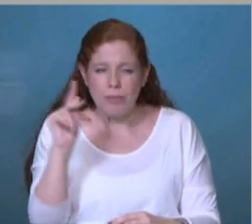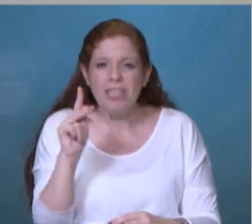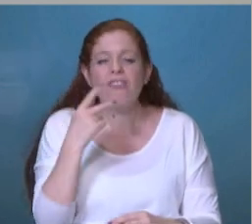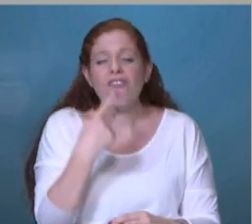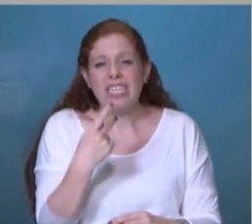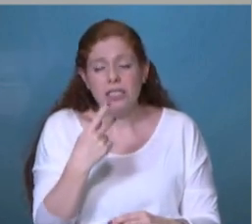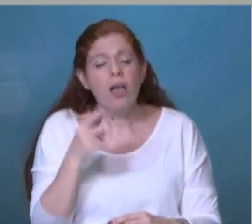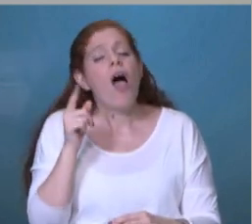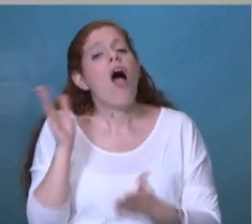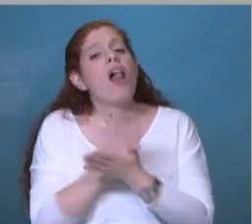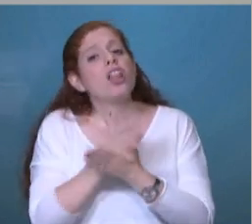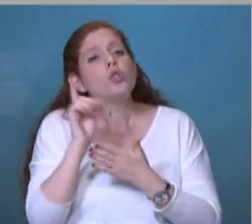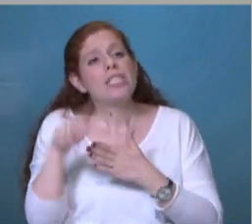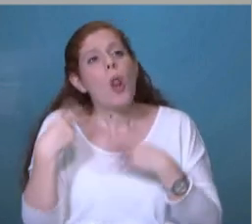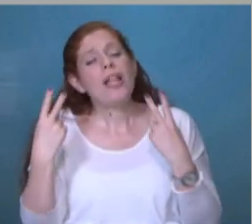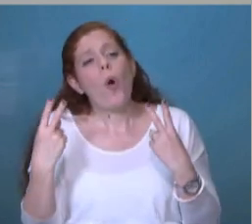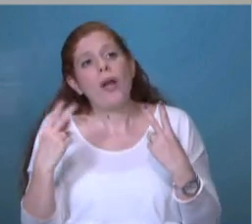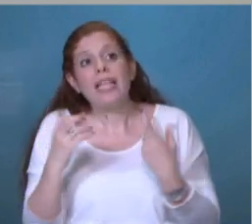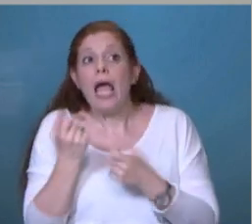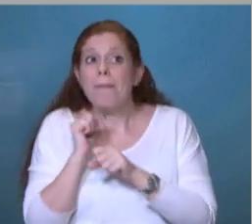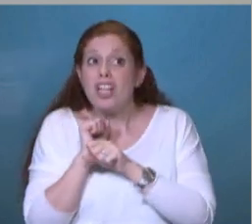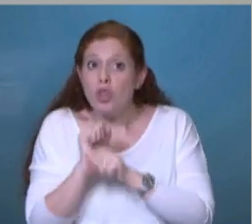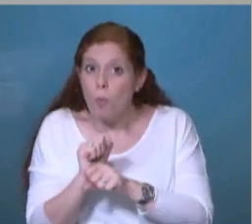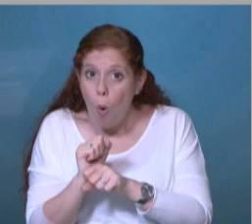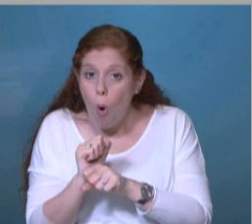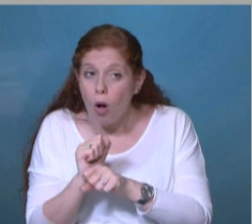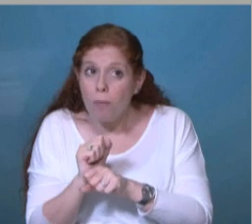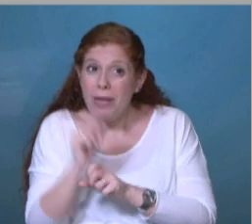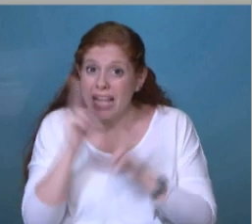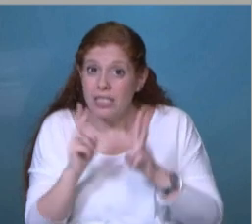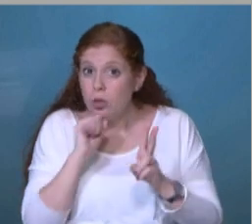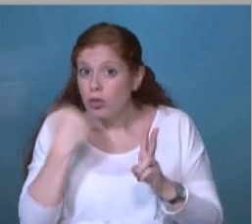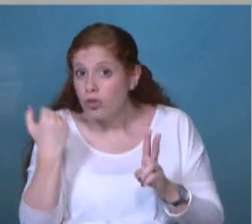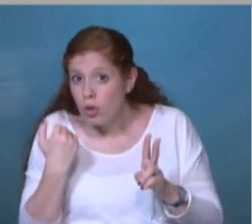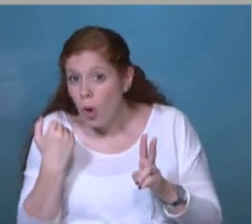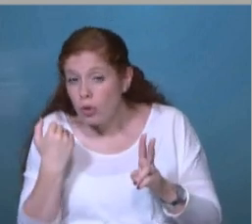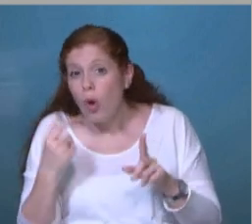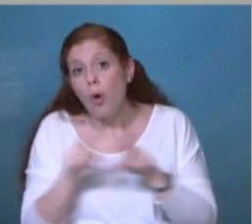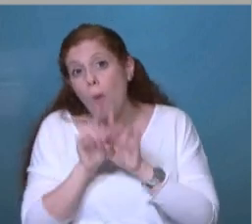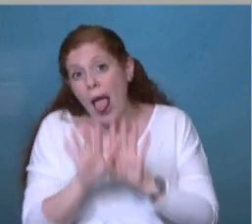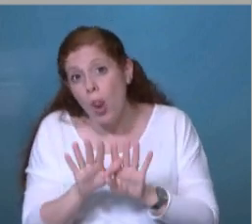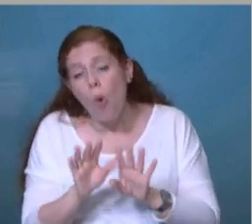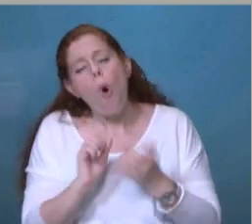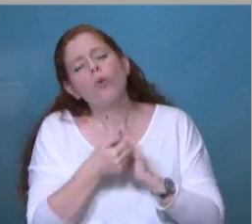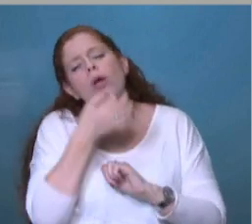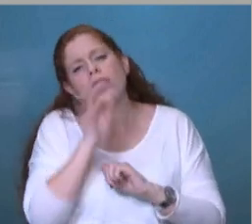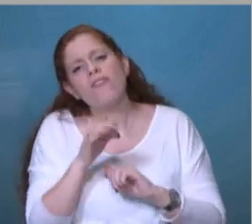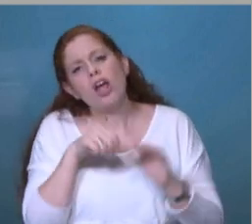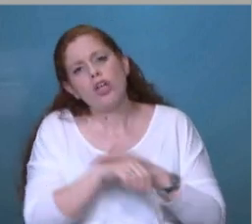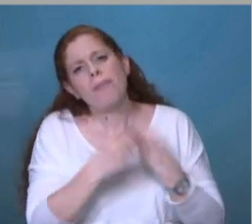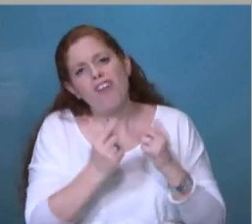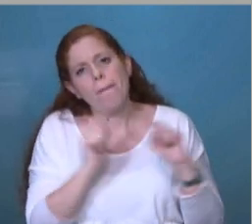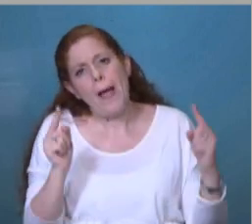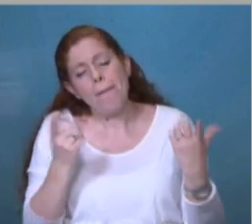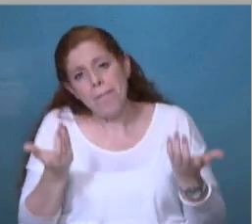להיות קודם כל עקרונית. האם על הממשלה לתמוך בתעשיות ישנות, לואו-טק, כמו אלה, או שעדיף להשקיע בדברים אחרים.